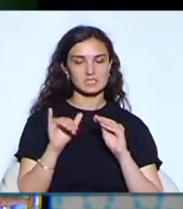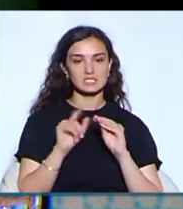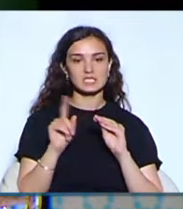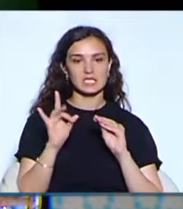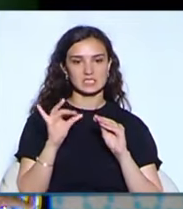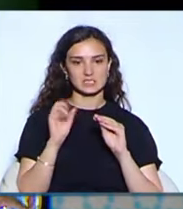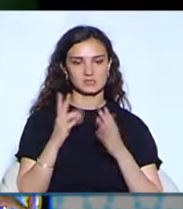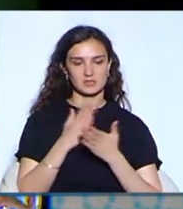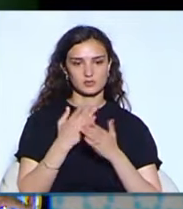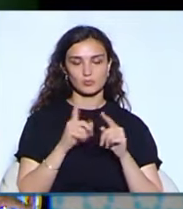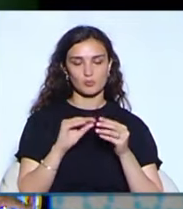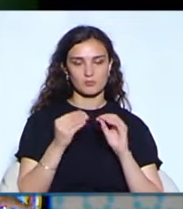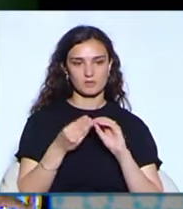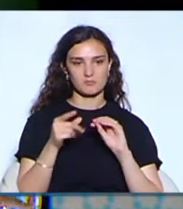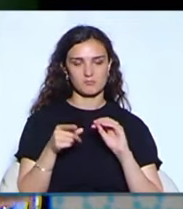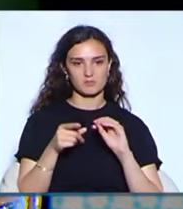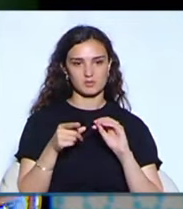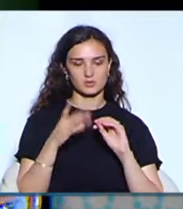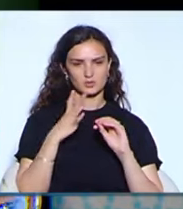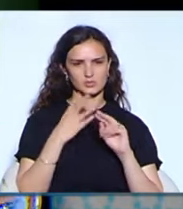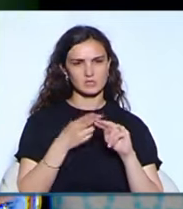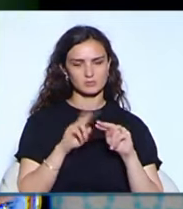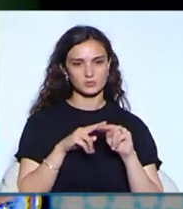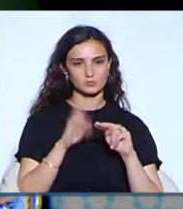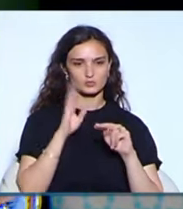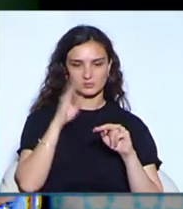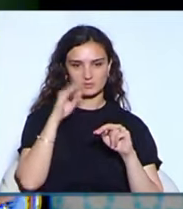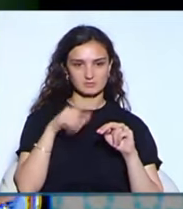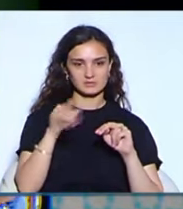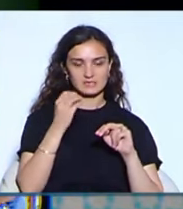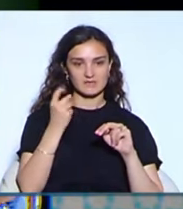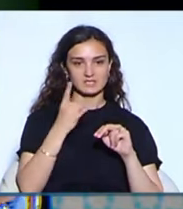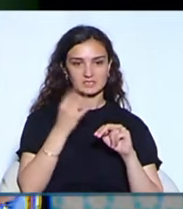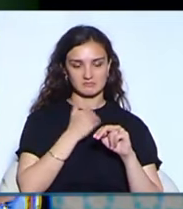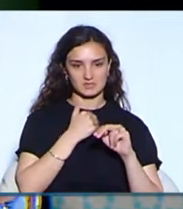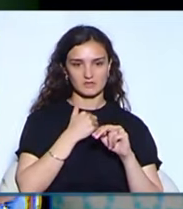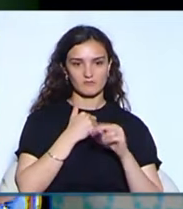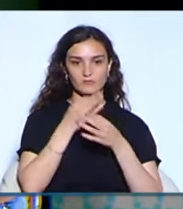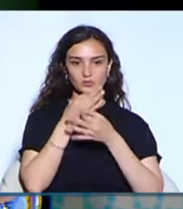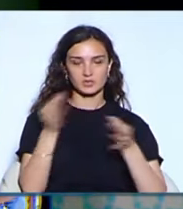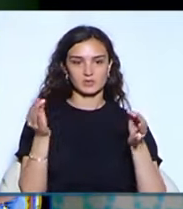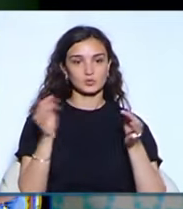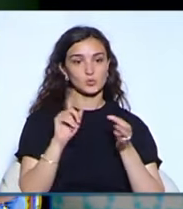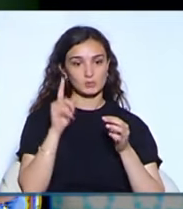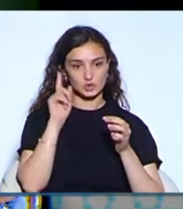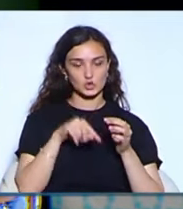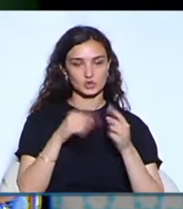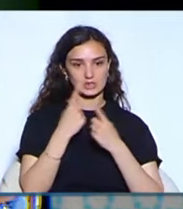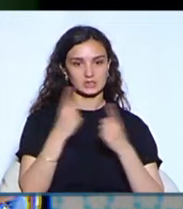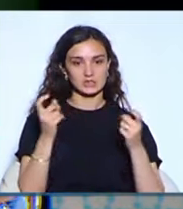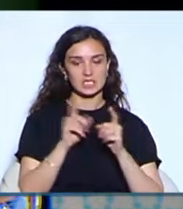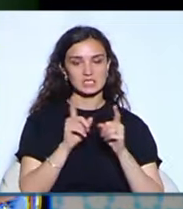რისკები არსებობს, იმის რომ პრობლემა მიჩინოს თავი. ამიტომ შობლებს კიდევ ერთხელ მინდა რომ მივმართო, რომ იცოდეთ